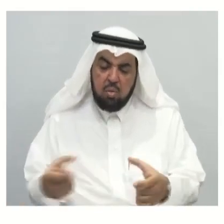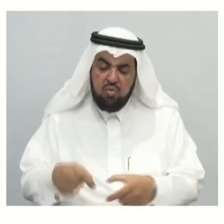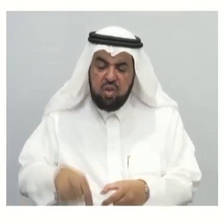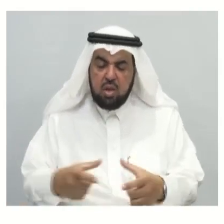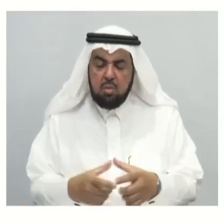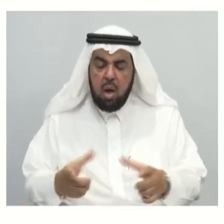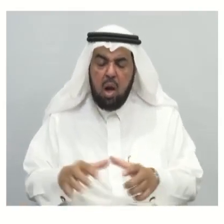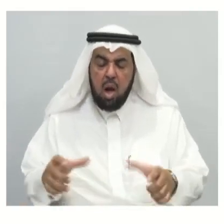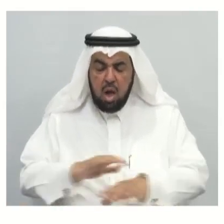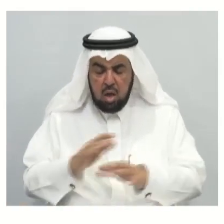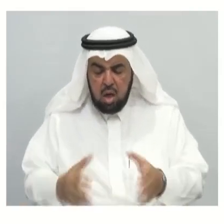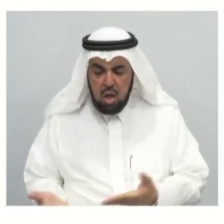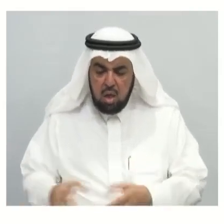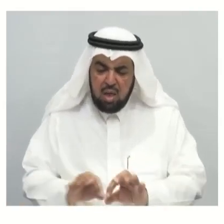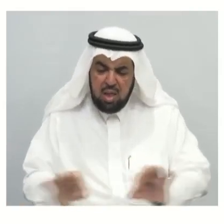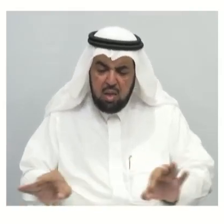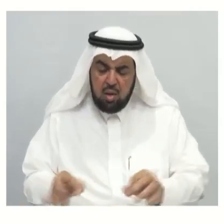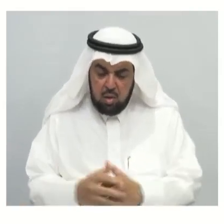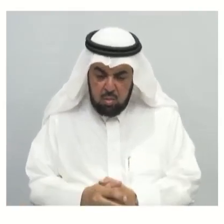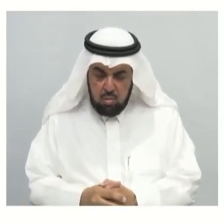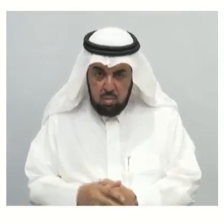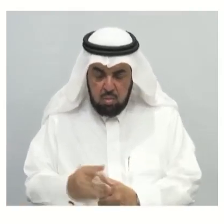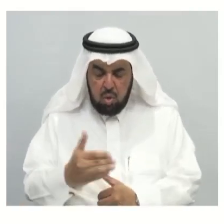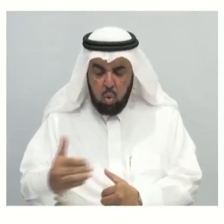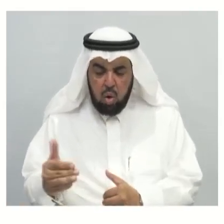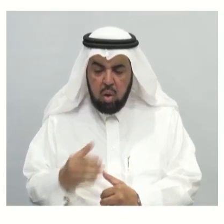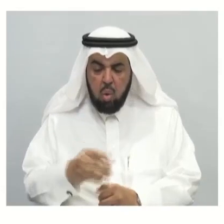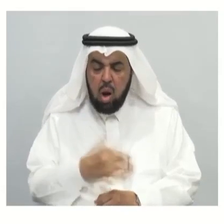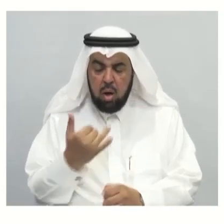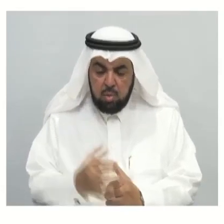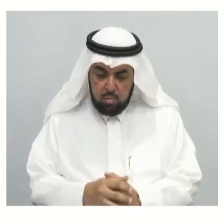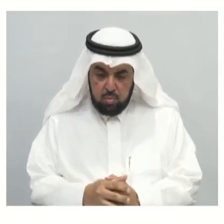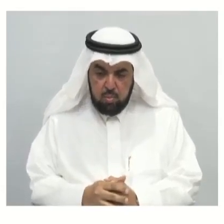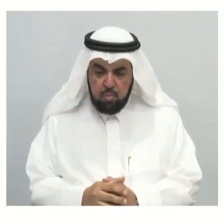اللجنه ال التحضيريه من كل من هذه الدول